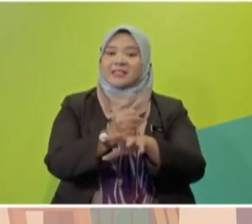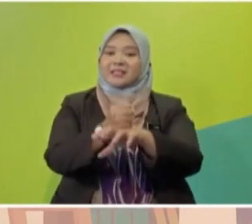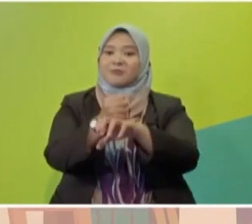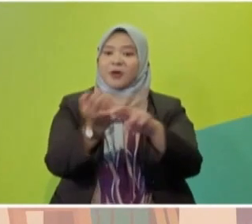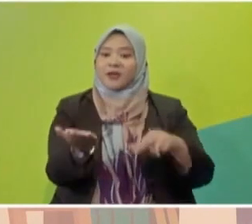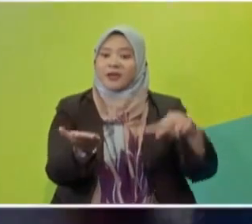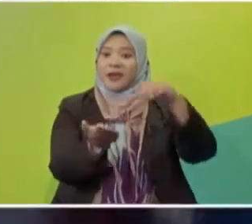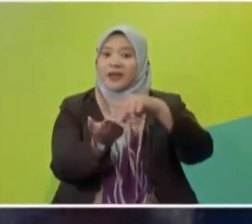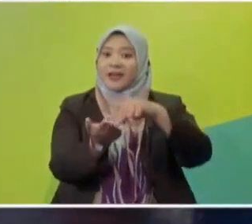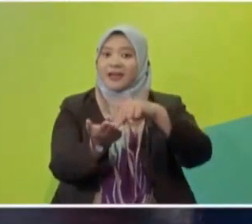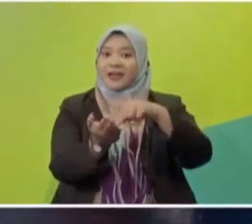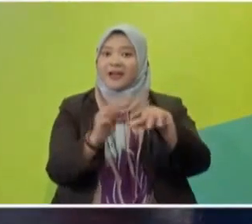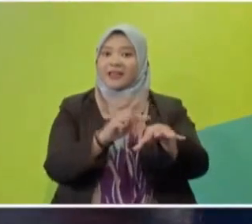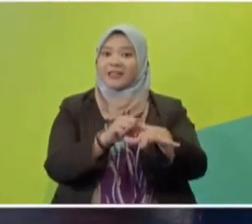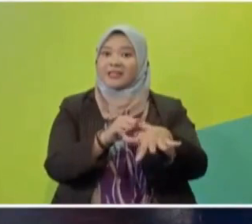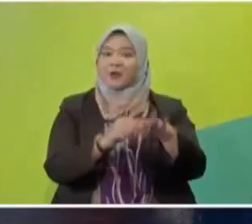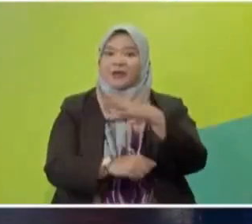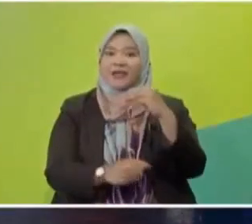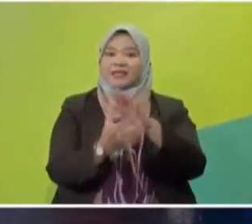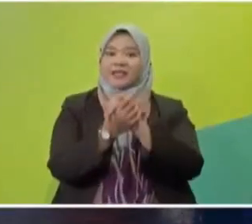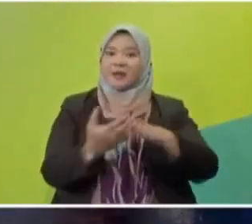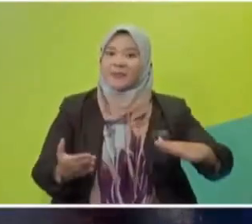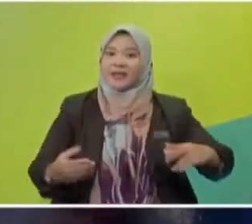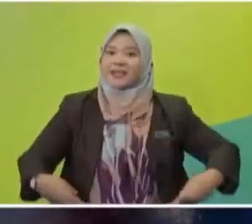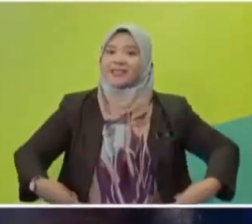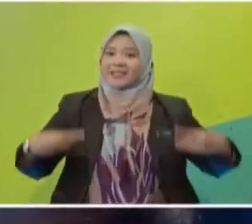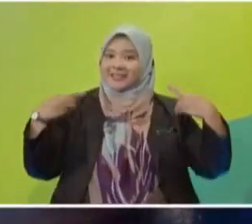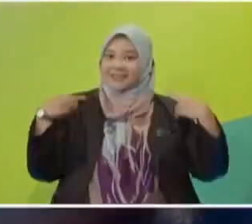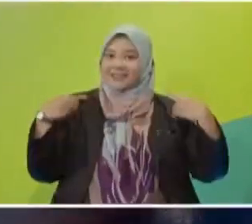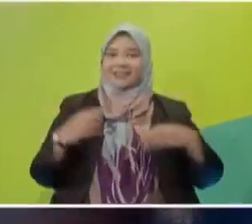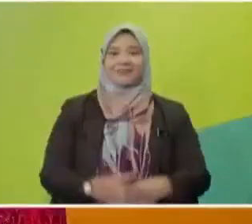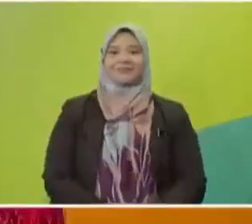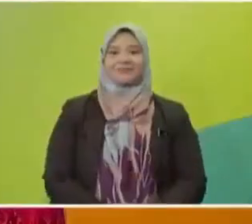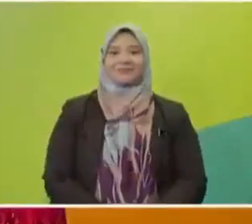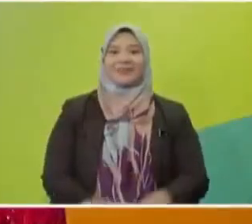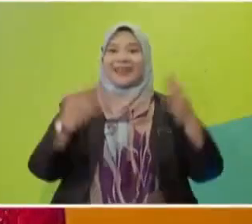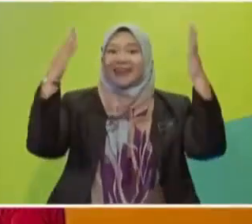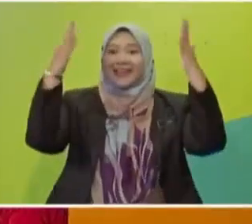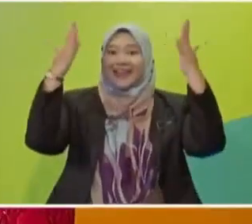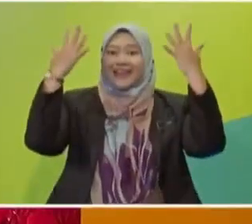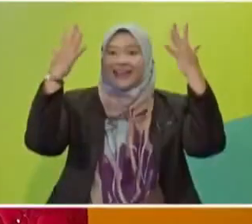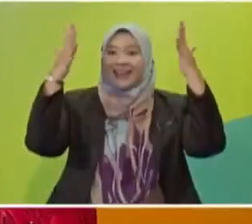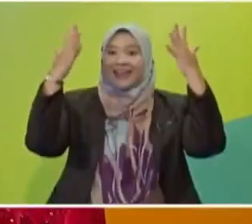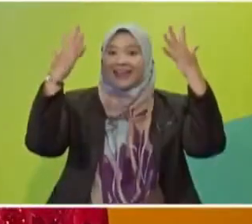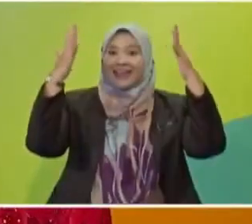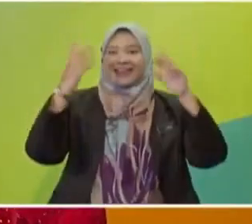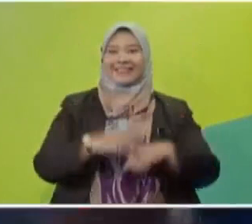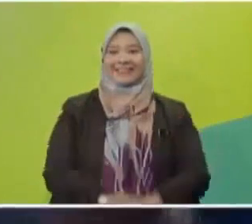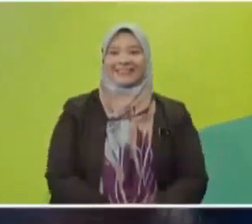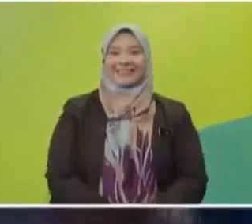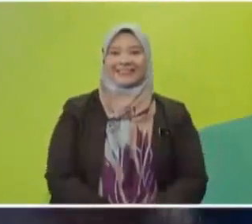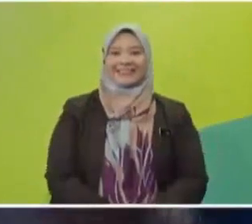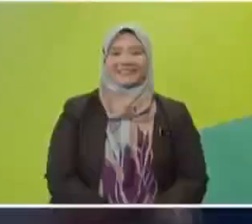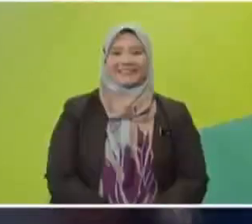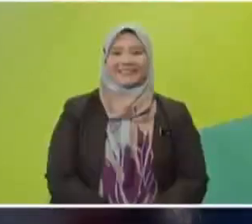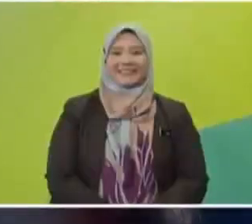Yeay! Hebat! Tahniah untuk Riz. Riz juga dapat 5 wah! 5 wah! Yeay! Baik, seterusnya